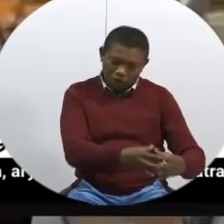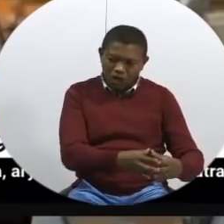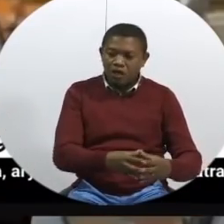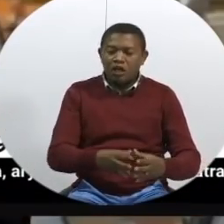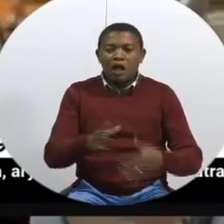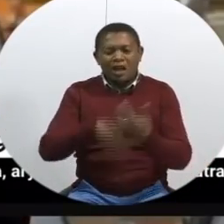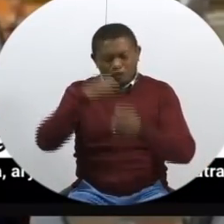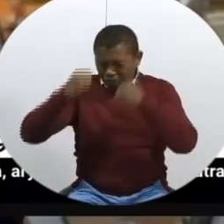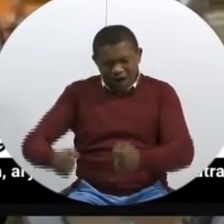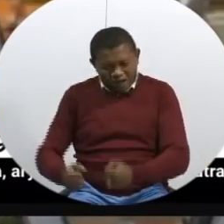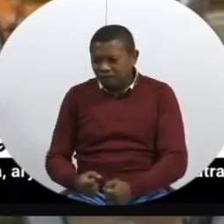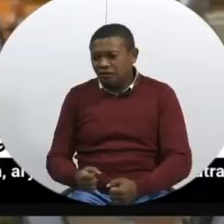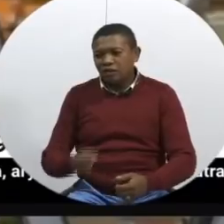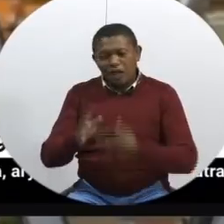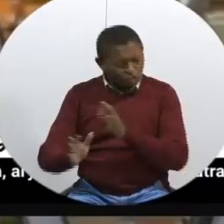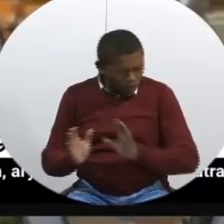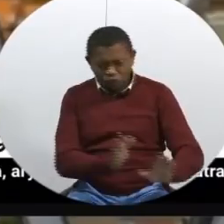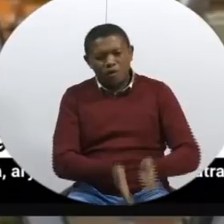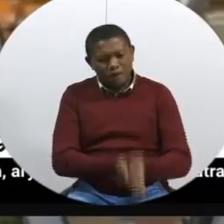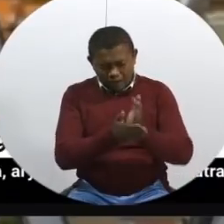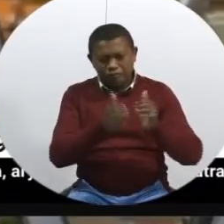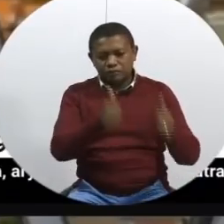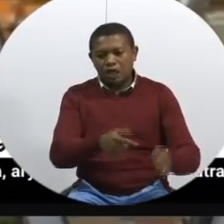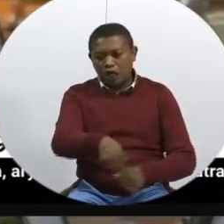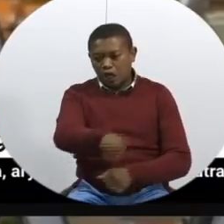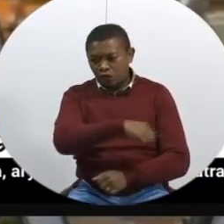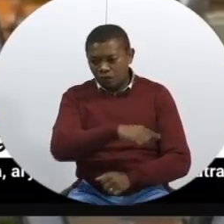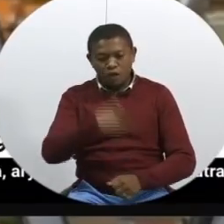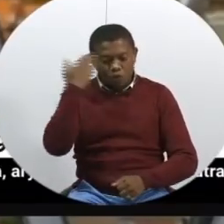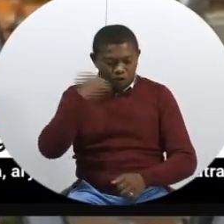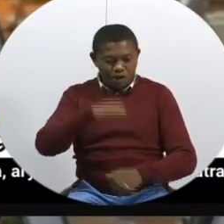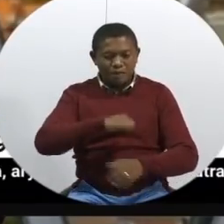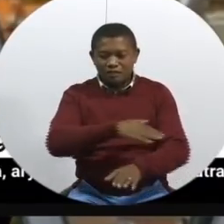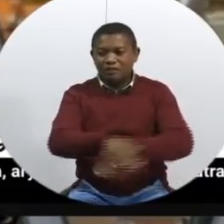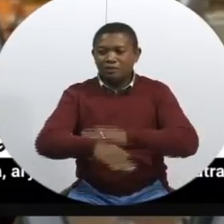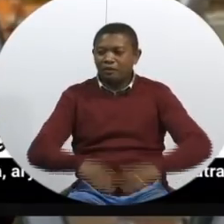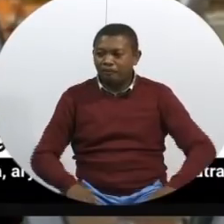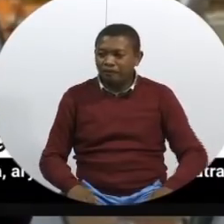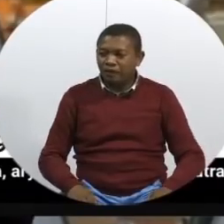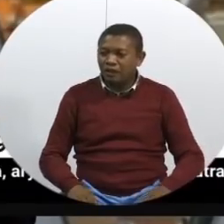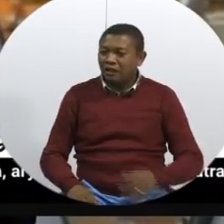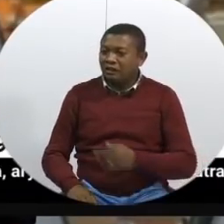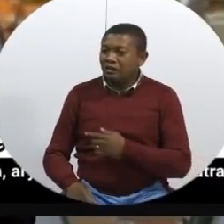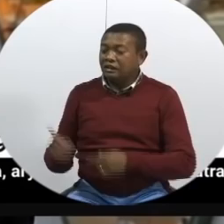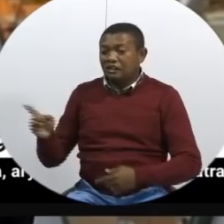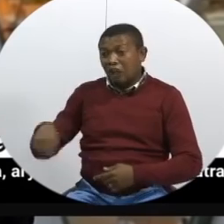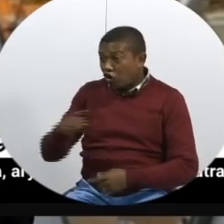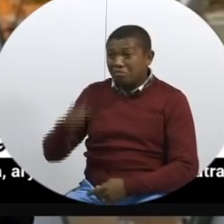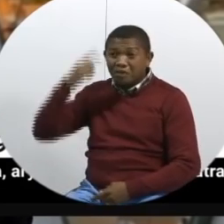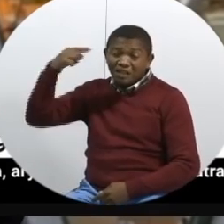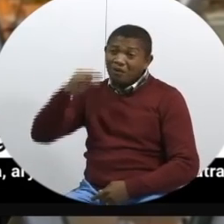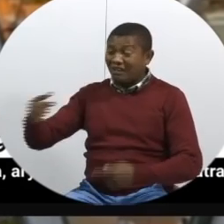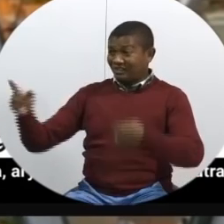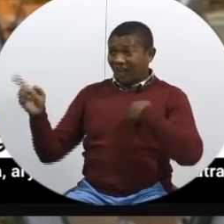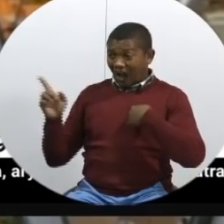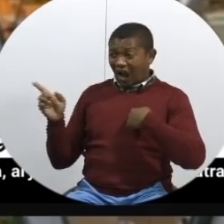ireo, mila toanana izy ireo a. Fa reo olona miteny an'izany, ianareo hoe mieritreritra hoe za zao